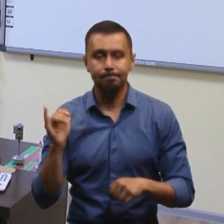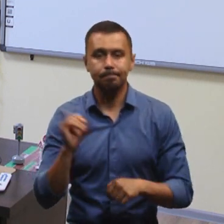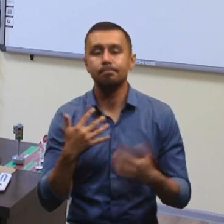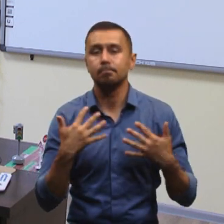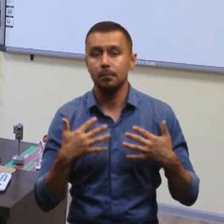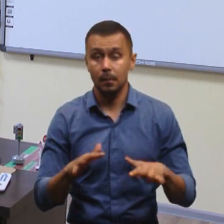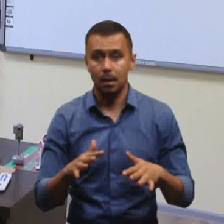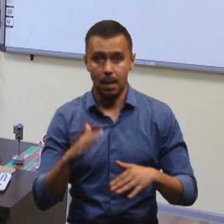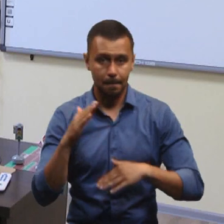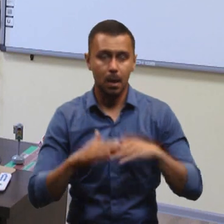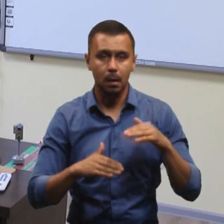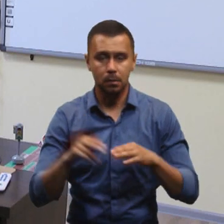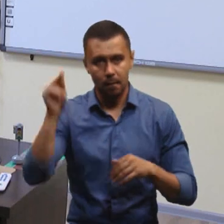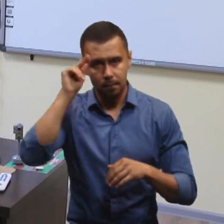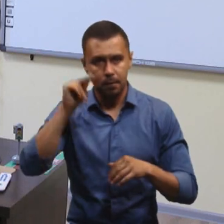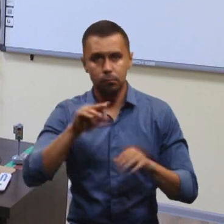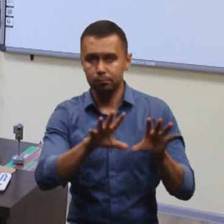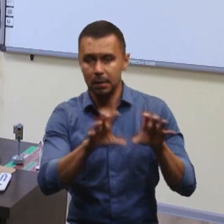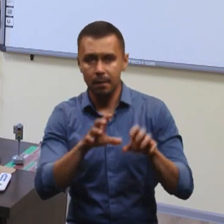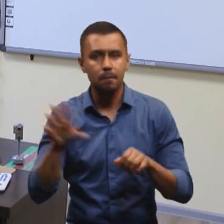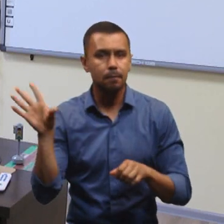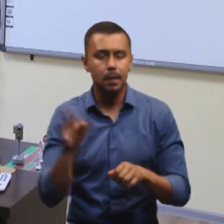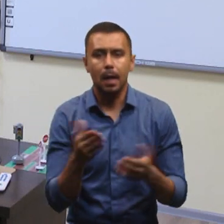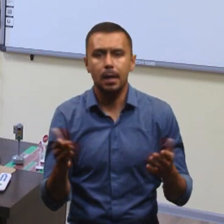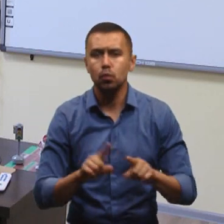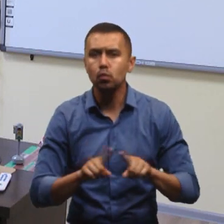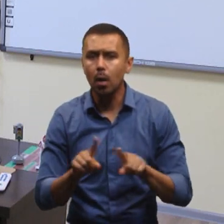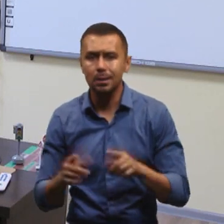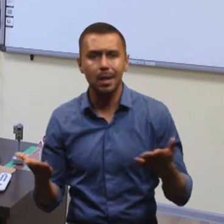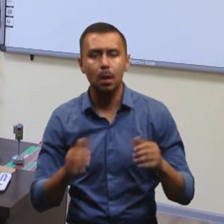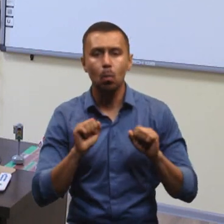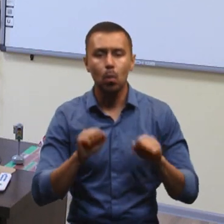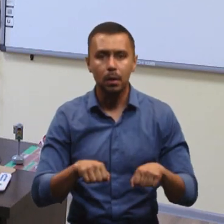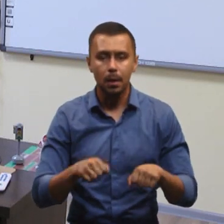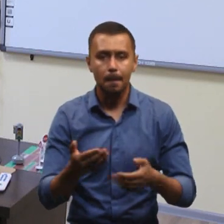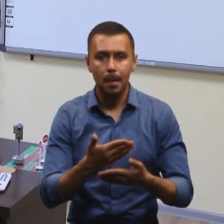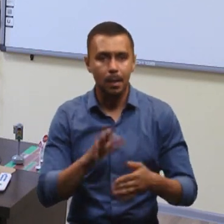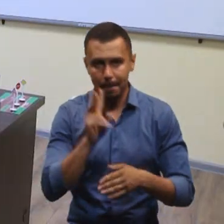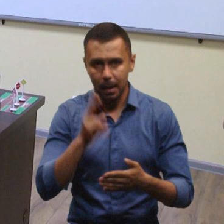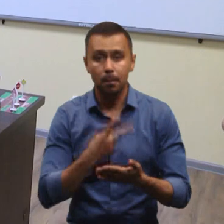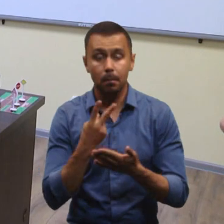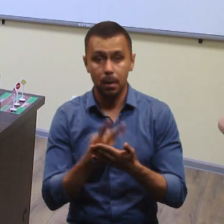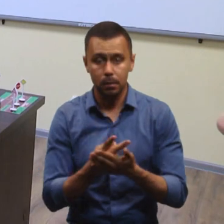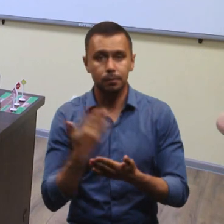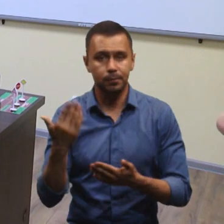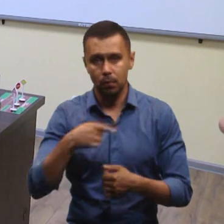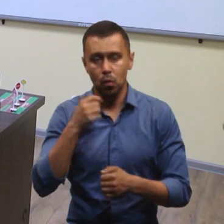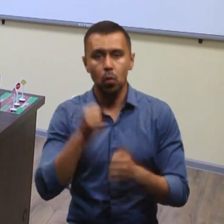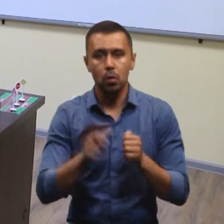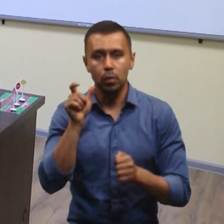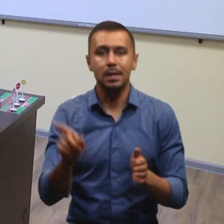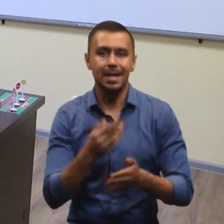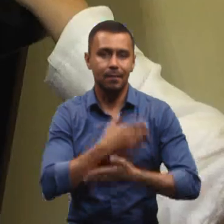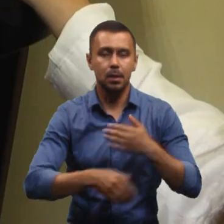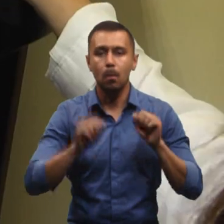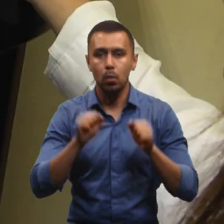вже на практиці вивчили всі якісь нюанси, які могли ми не передбачити. Із його слів, кожна людина з